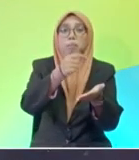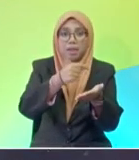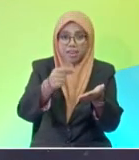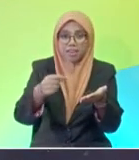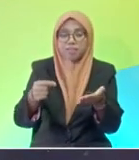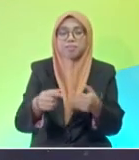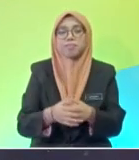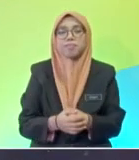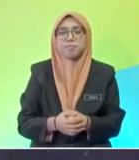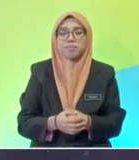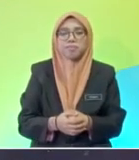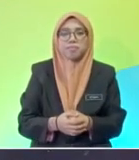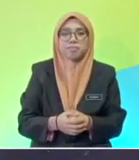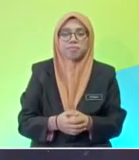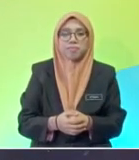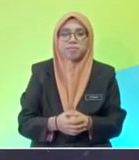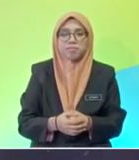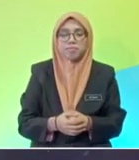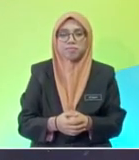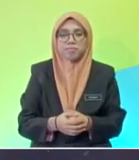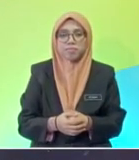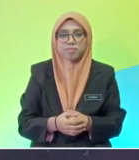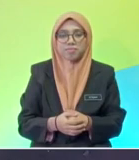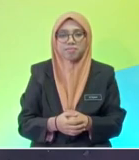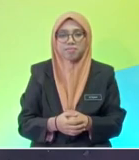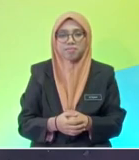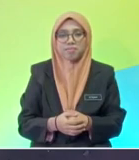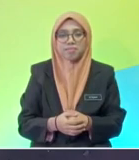oke banyak pilihan macam-macam